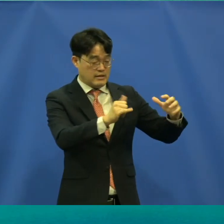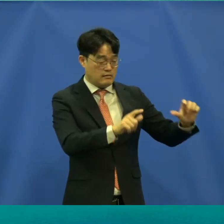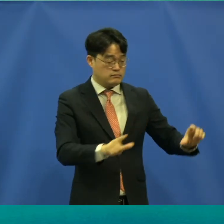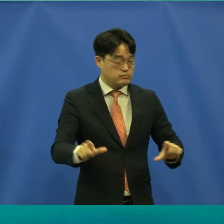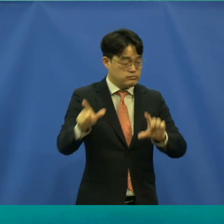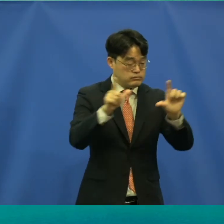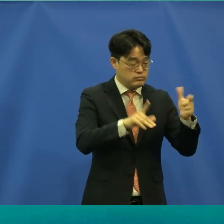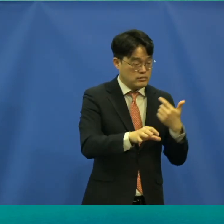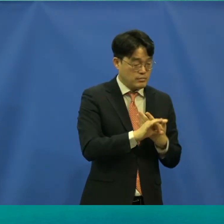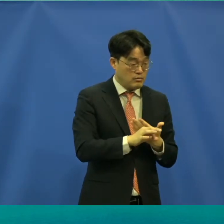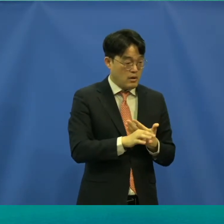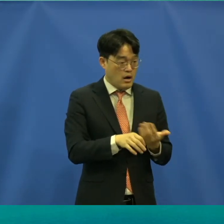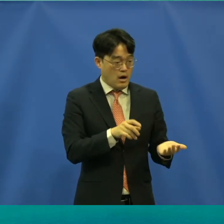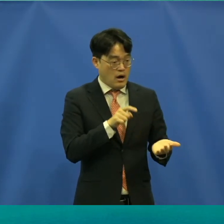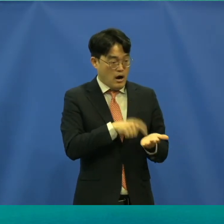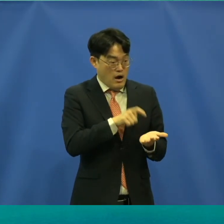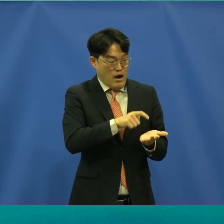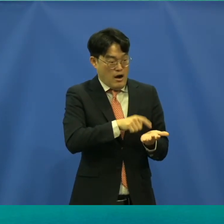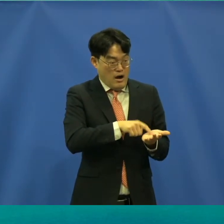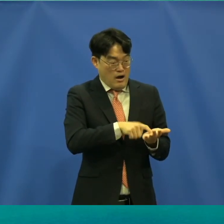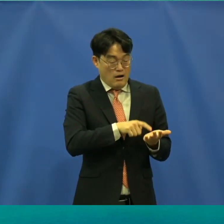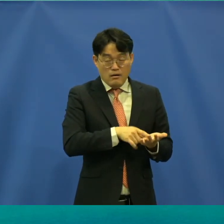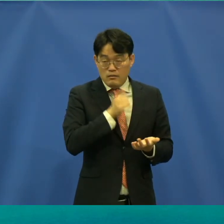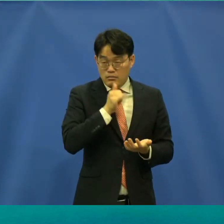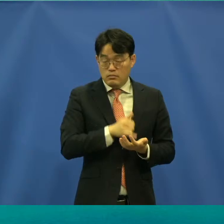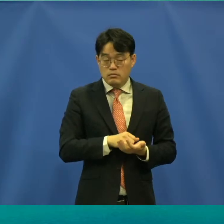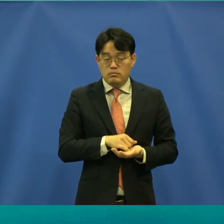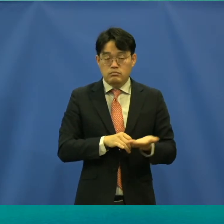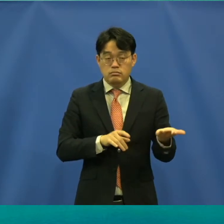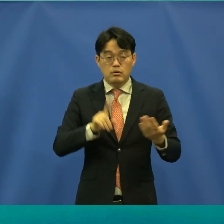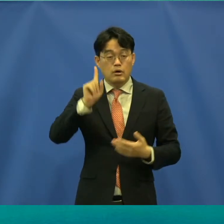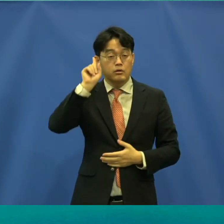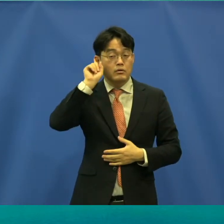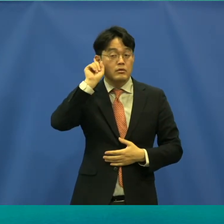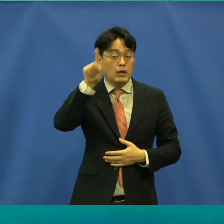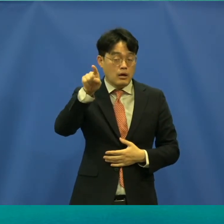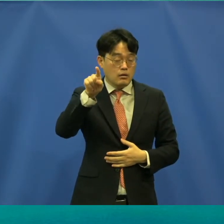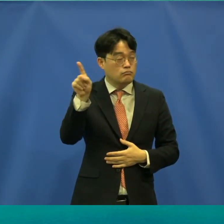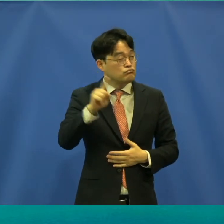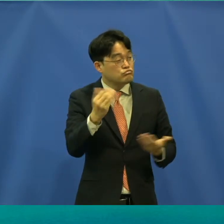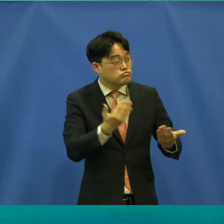내일 무슨 일이 일어날지 모르는 세상을 우리가 살고 있잖아요. 지금이야말로